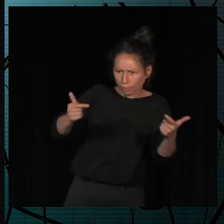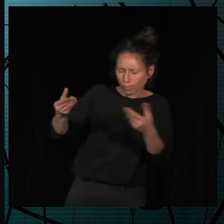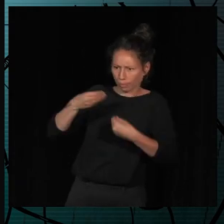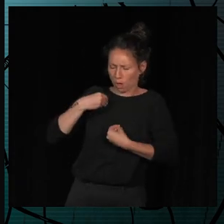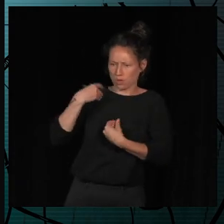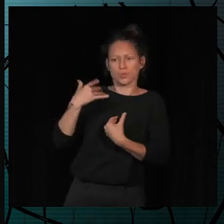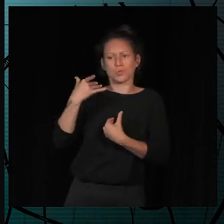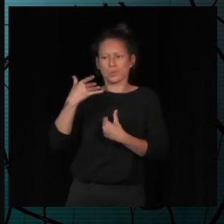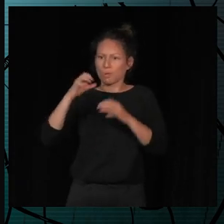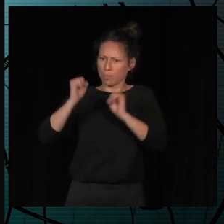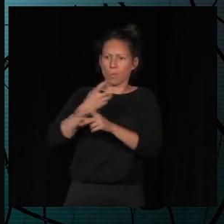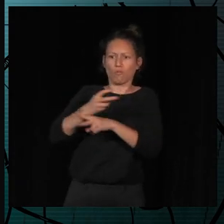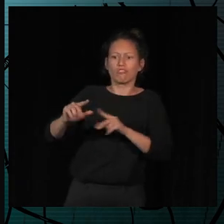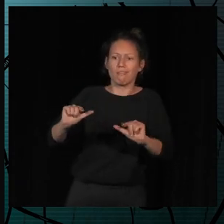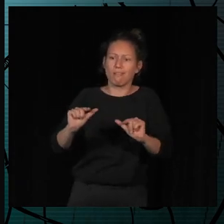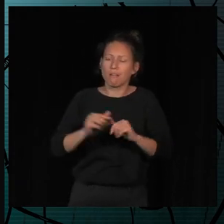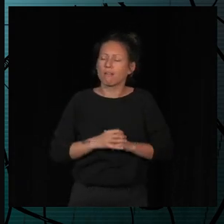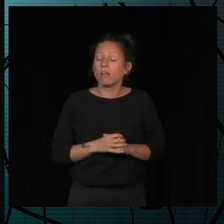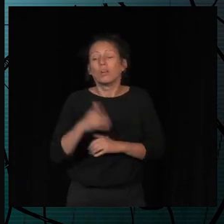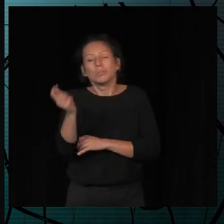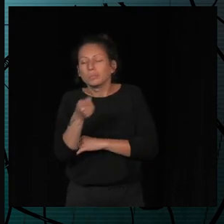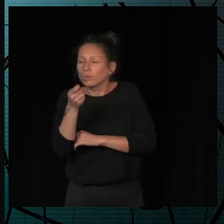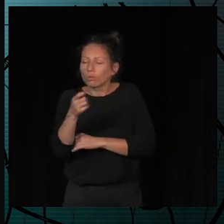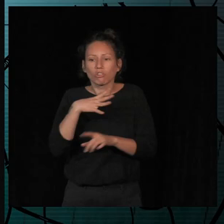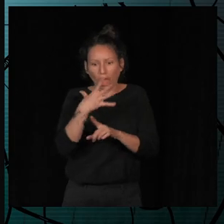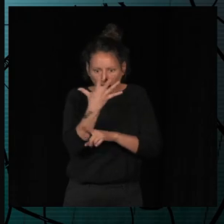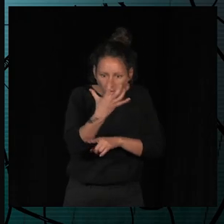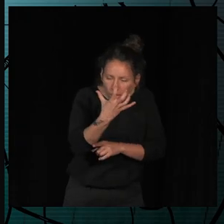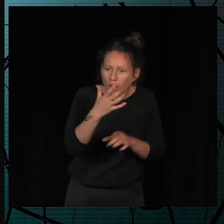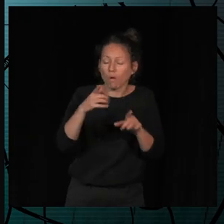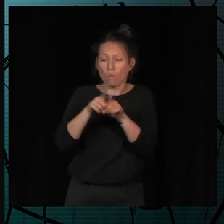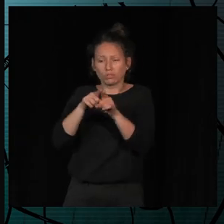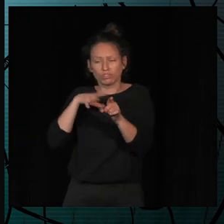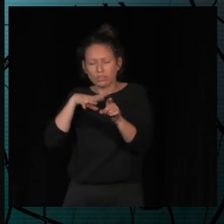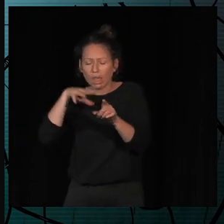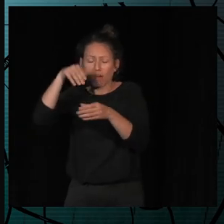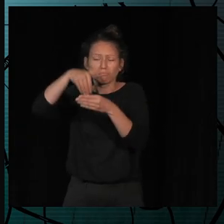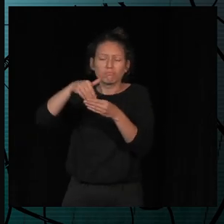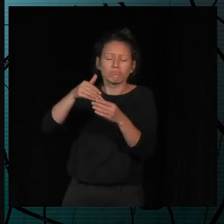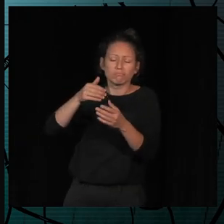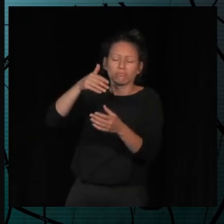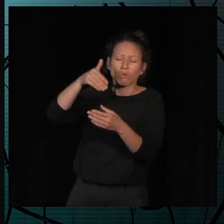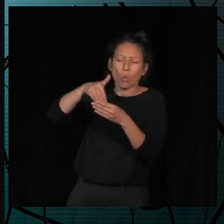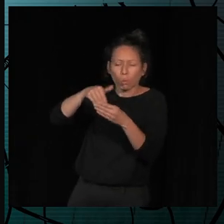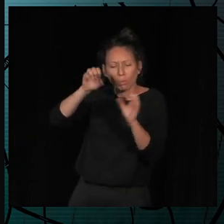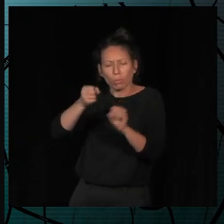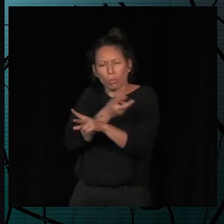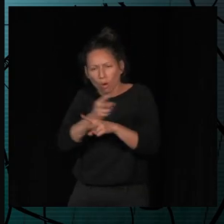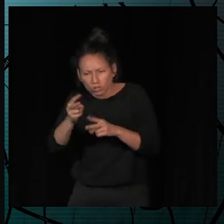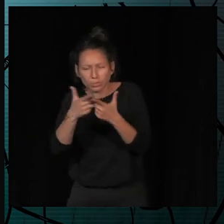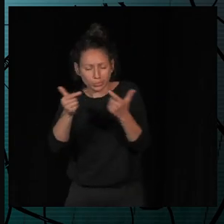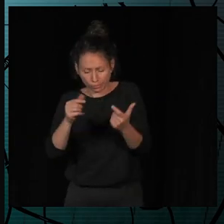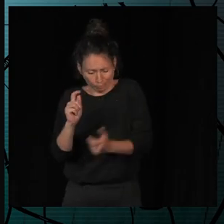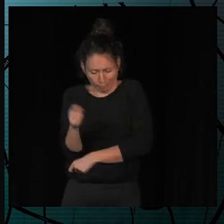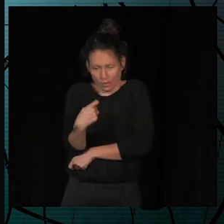d'espoir quand même parce que voilà bien sûr qu'il y a des dérives et bien sûr qu'il y a des contenus très délétair et bon mais quand même c'est l'éducation